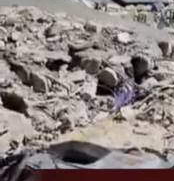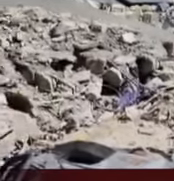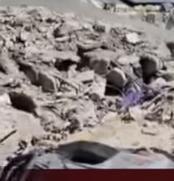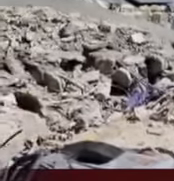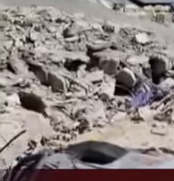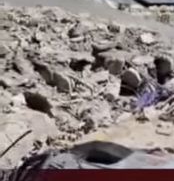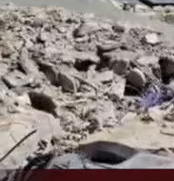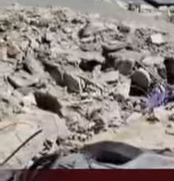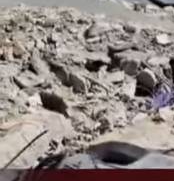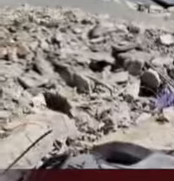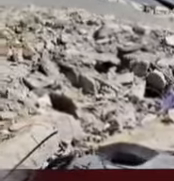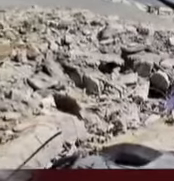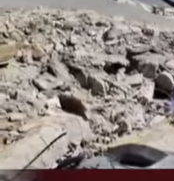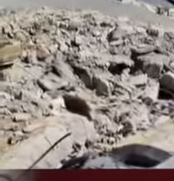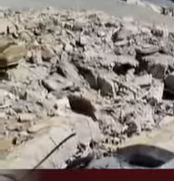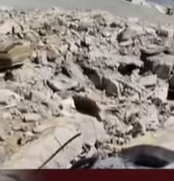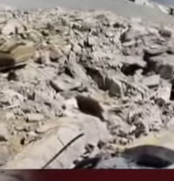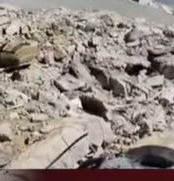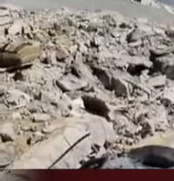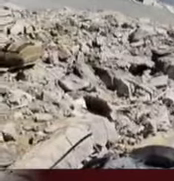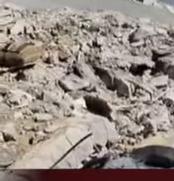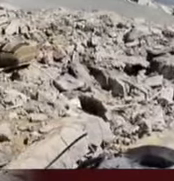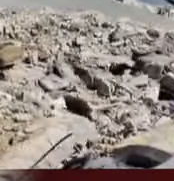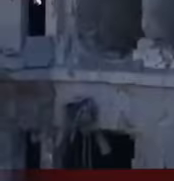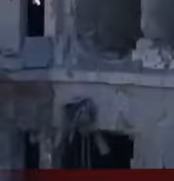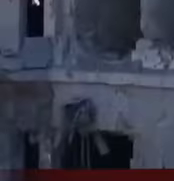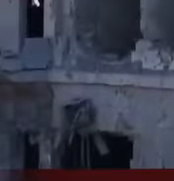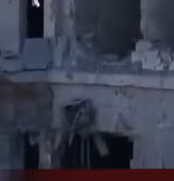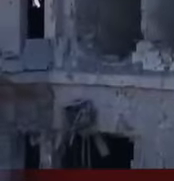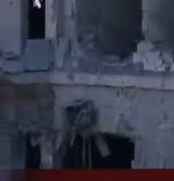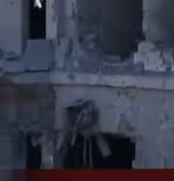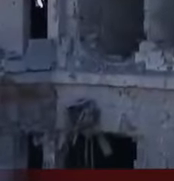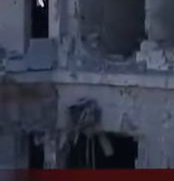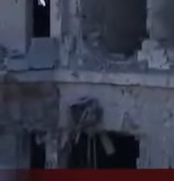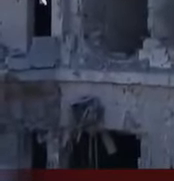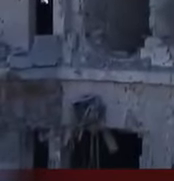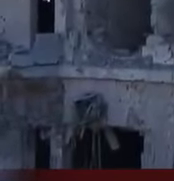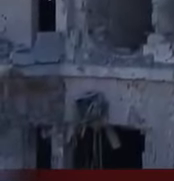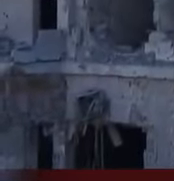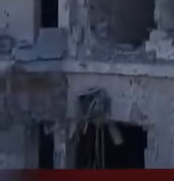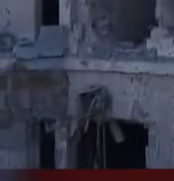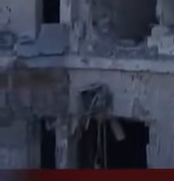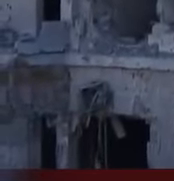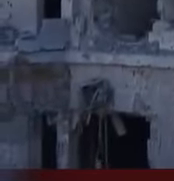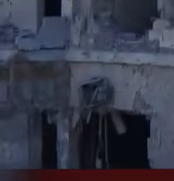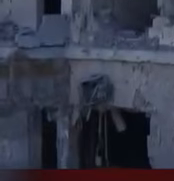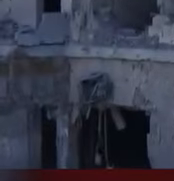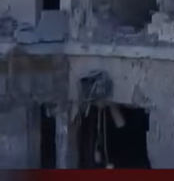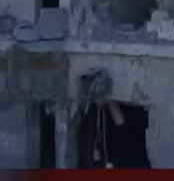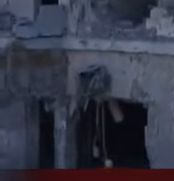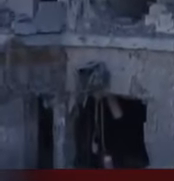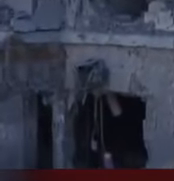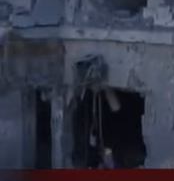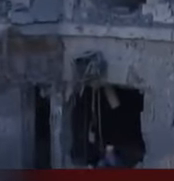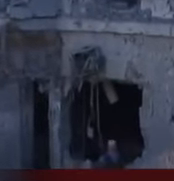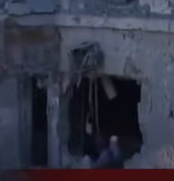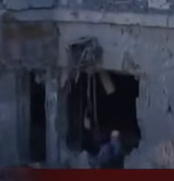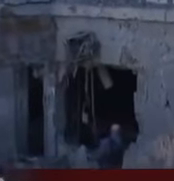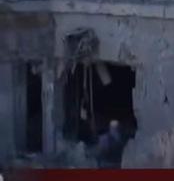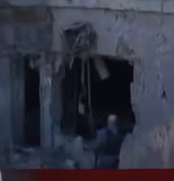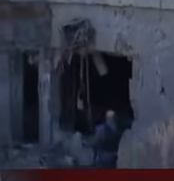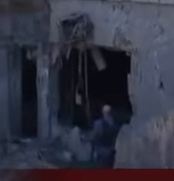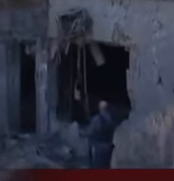وتمنين التحتة والسرعين أدى إلى سقوط عدد من الجرحى في هذه البلدات. كما أغار على مدينة بعلبك في حي